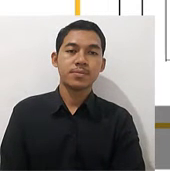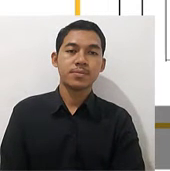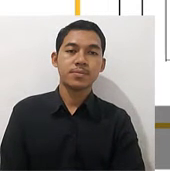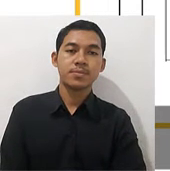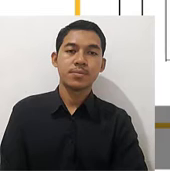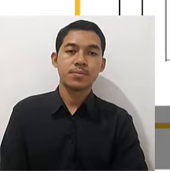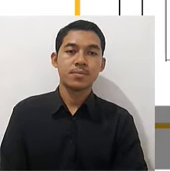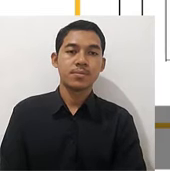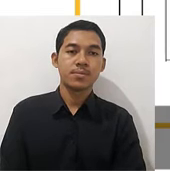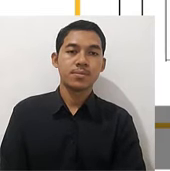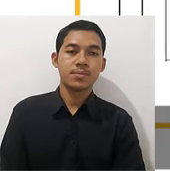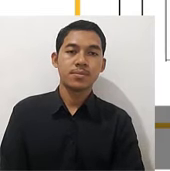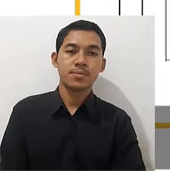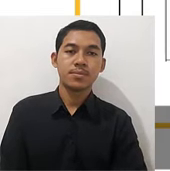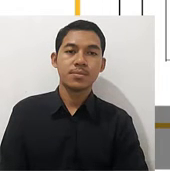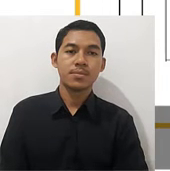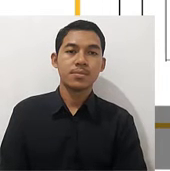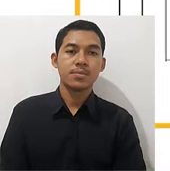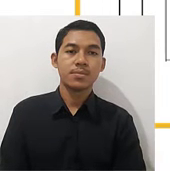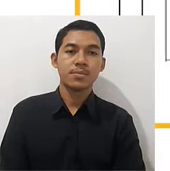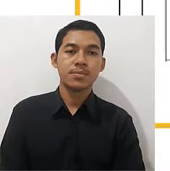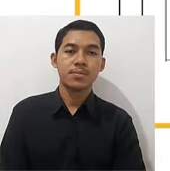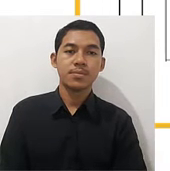ups, mana ya, eraser. Nah,